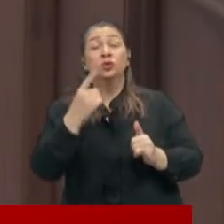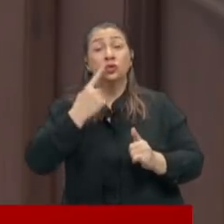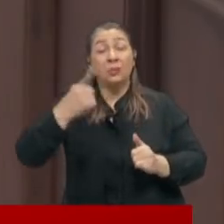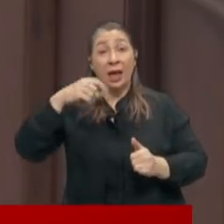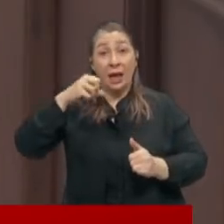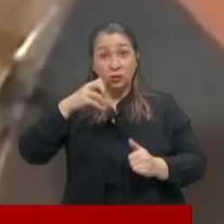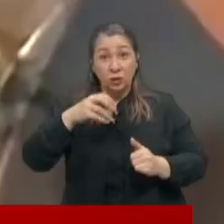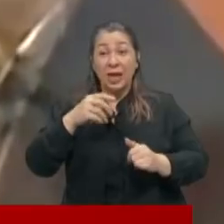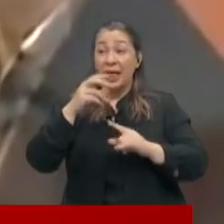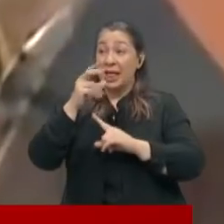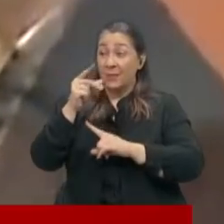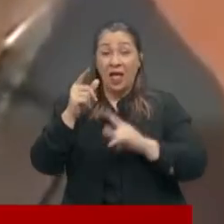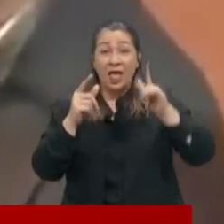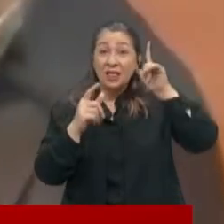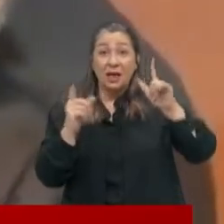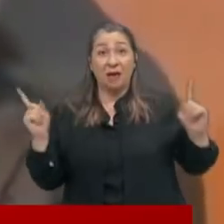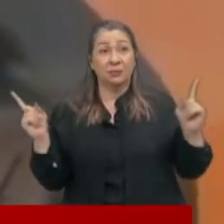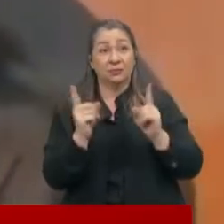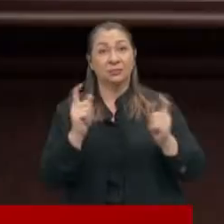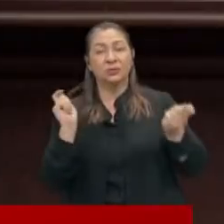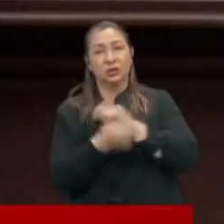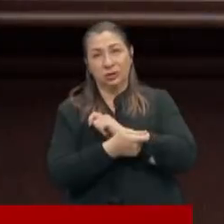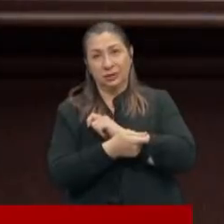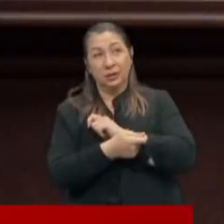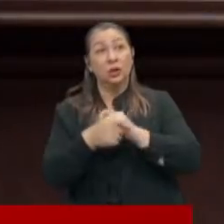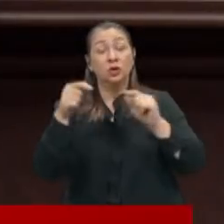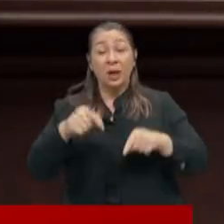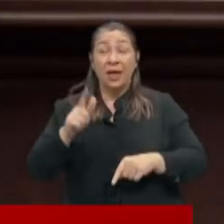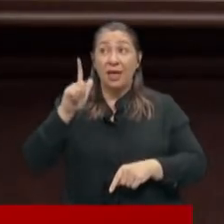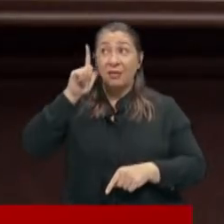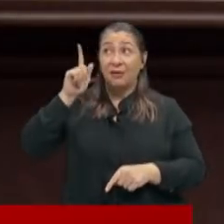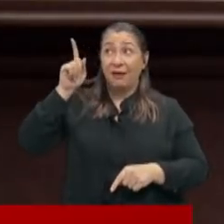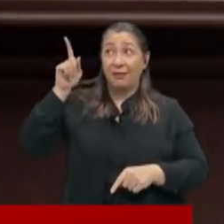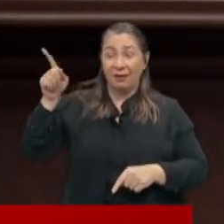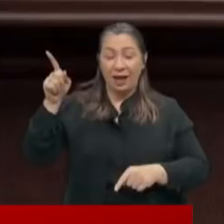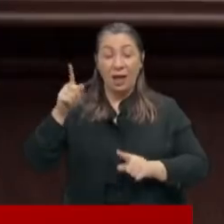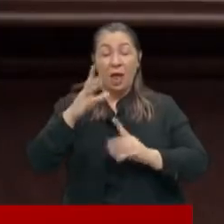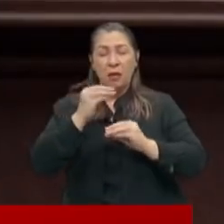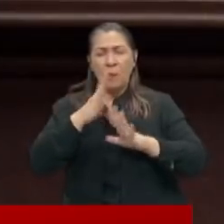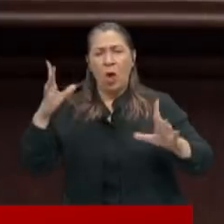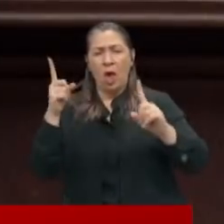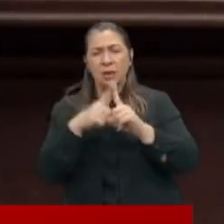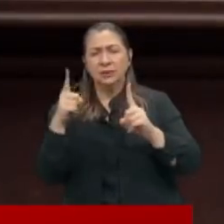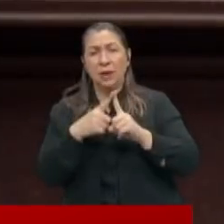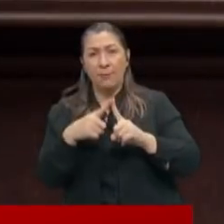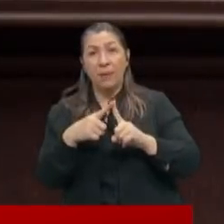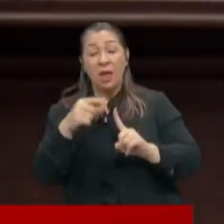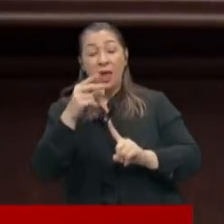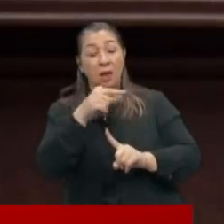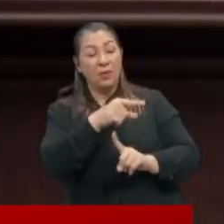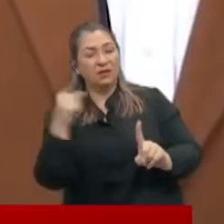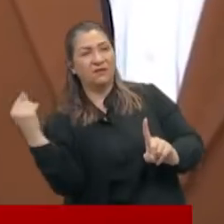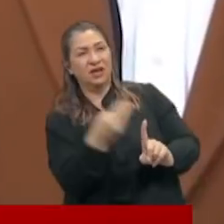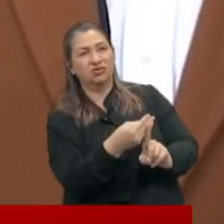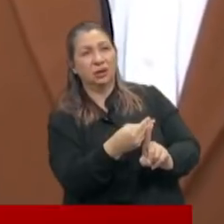Erdoğan gündemi İmralı Edirne çıkışıyla değiştirdi. Şu anda Edirne'deki en büyük hesabı